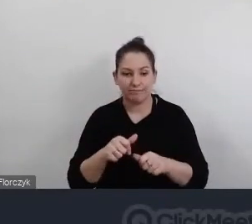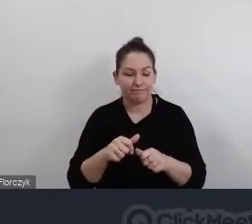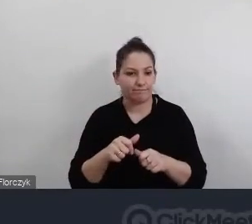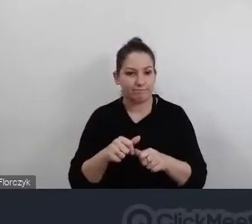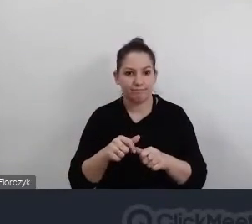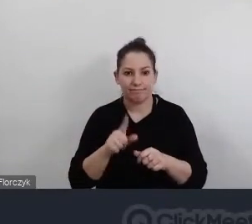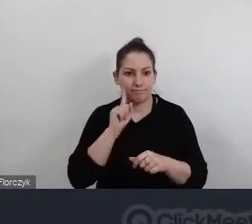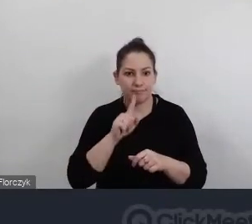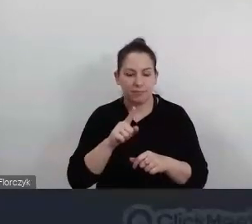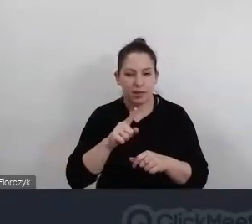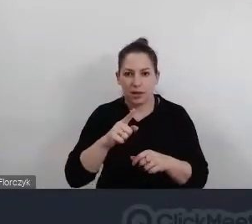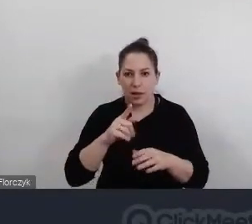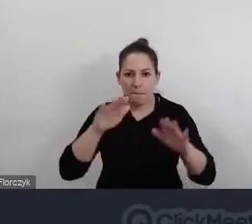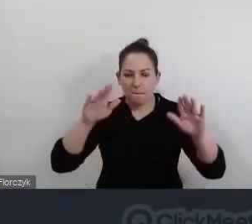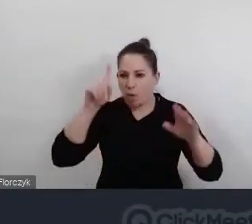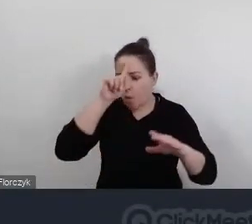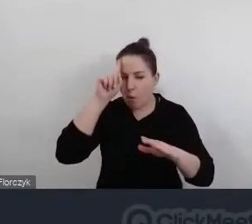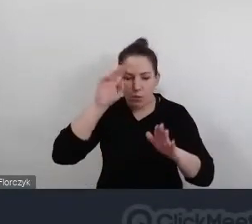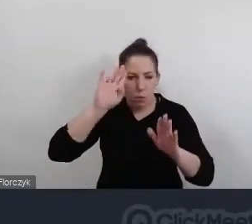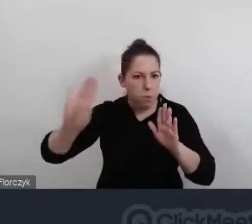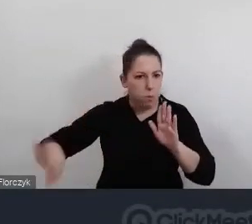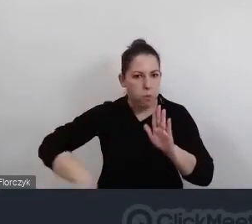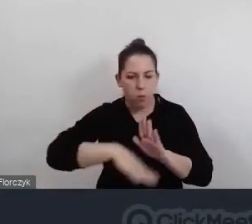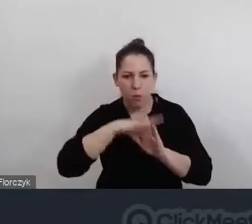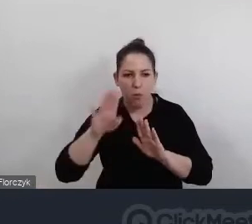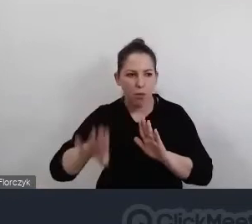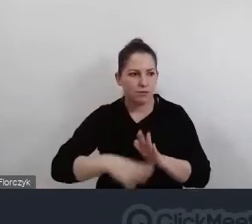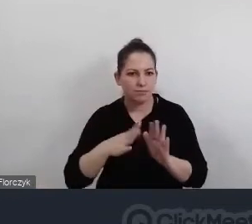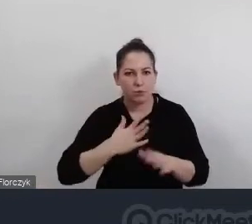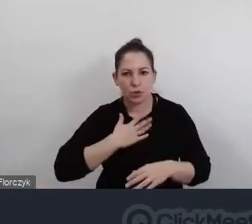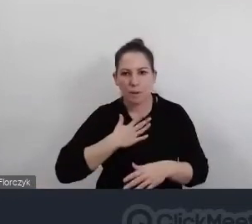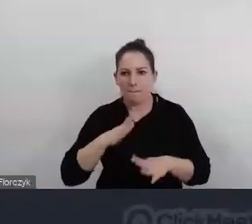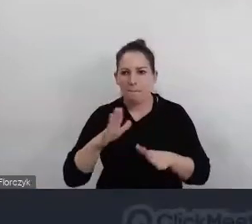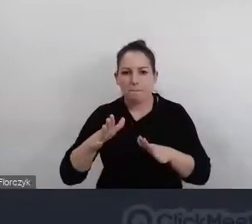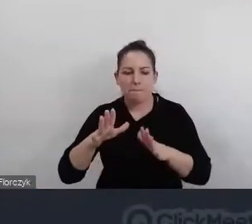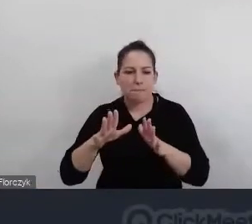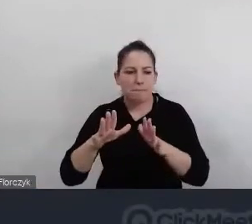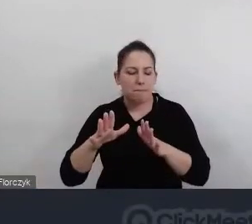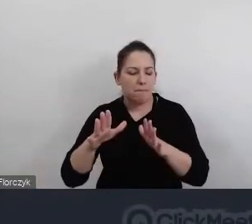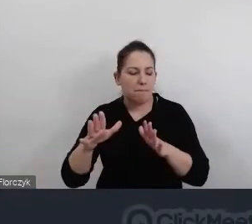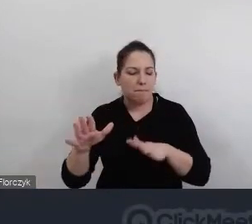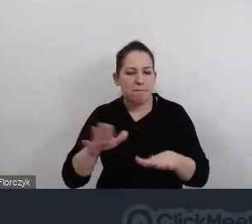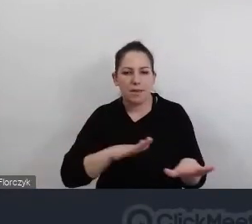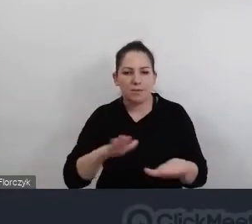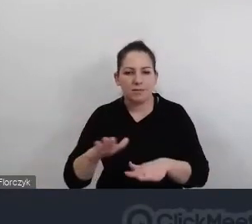to Busko wylodniało i to Busko jakby stało się takim miejscem